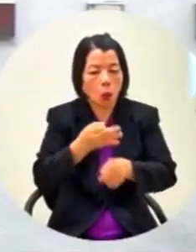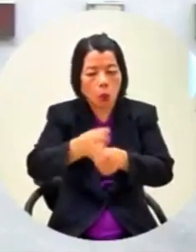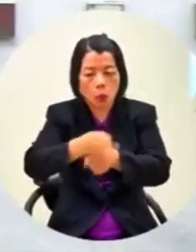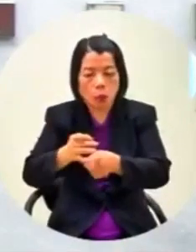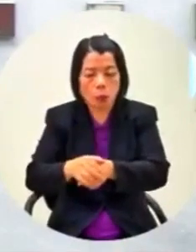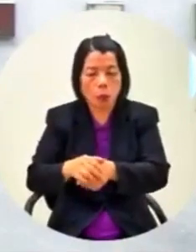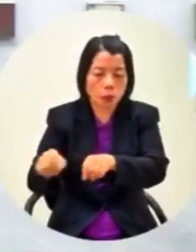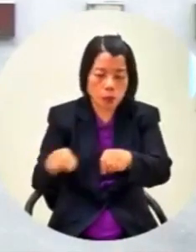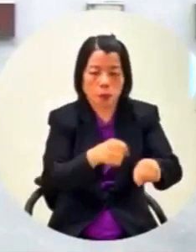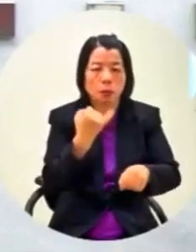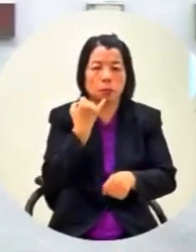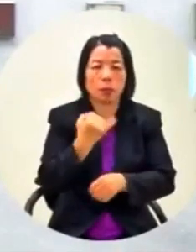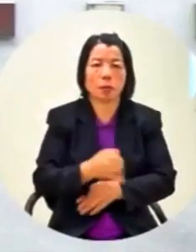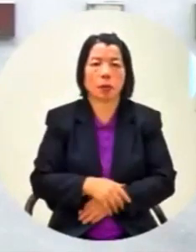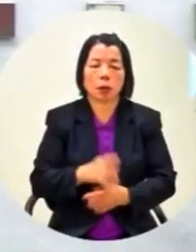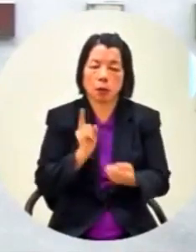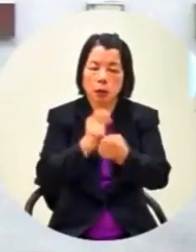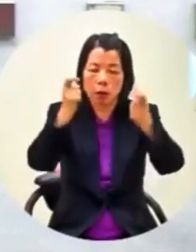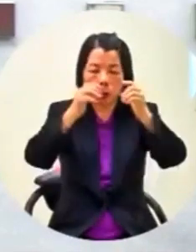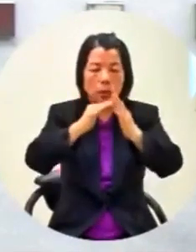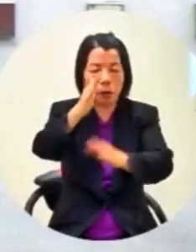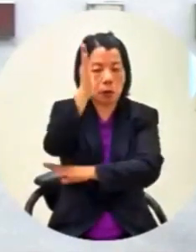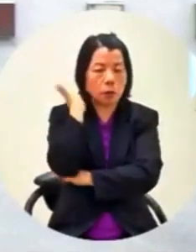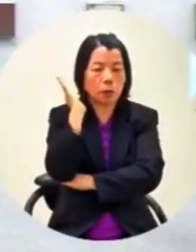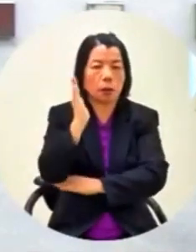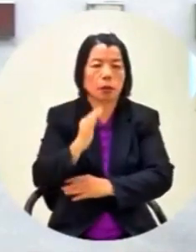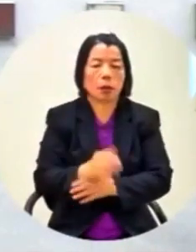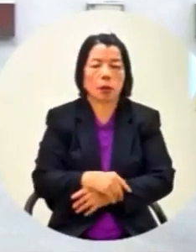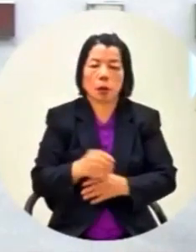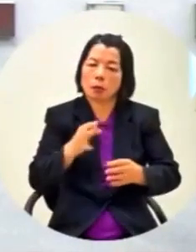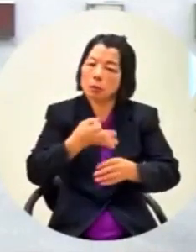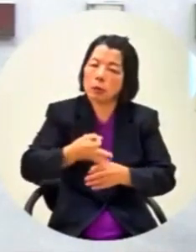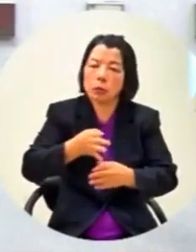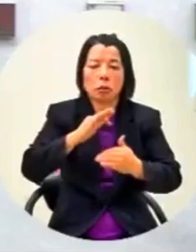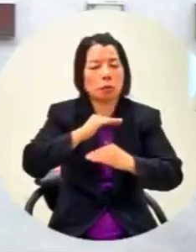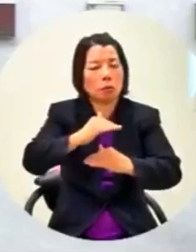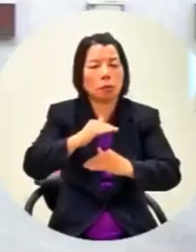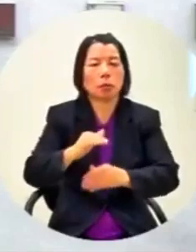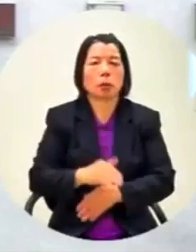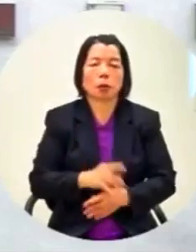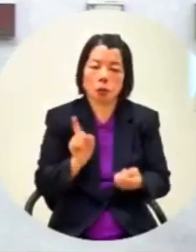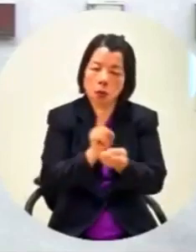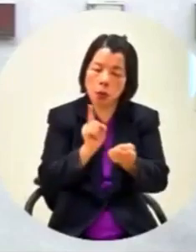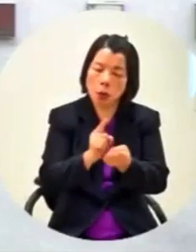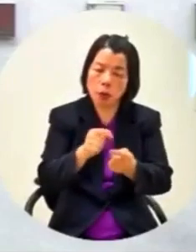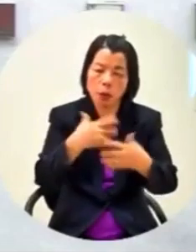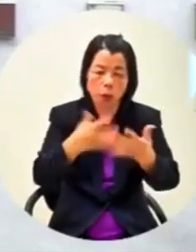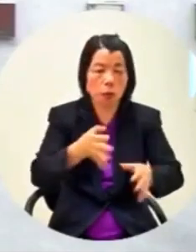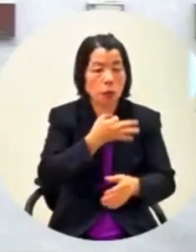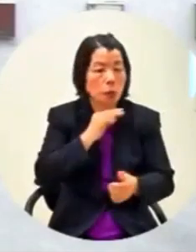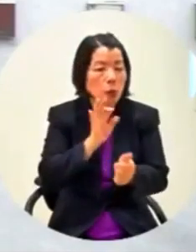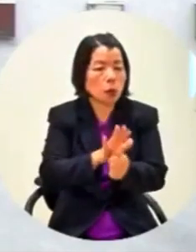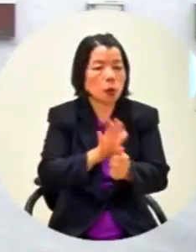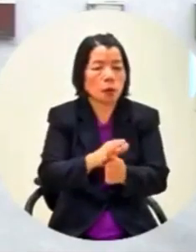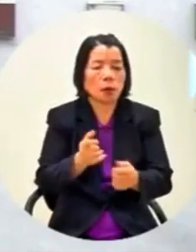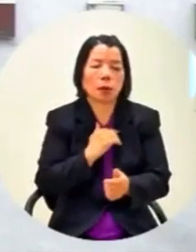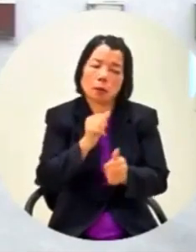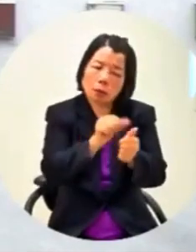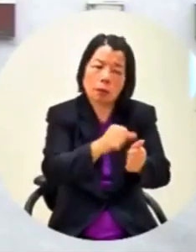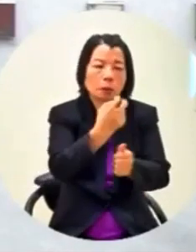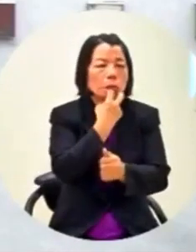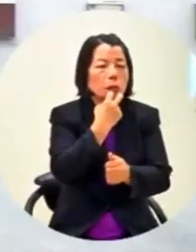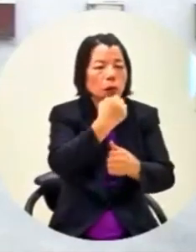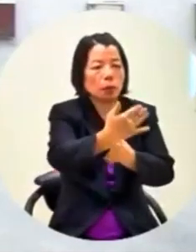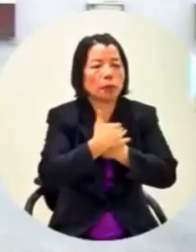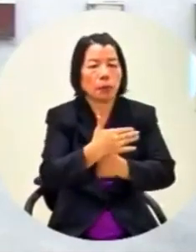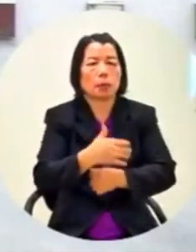由于市政府的资源有限，显然更多的纾困我们还是必须要仰赖中央的协助。今